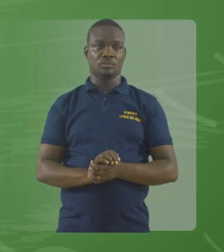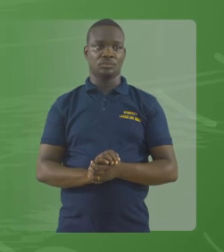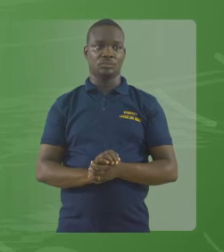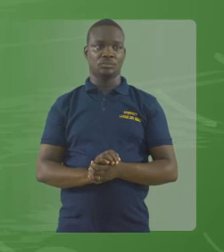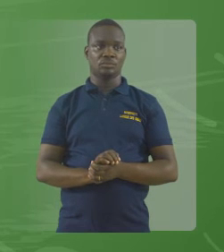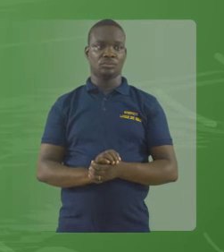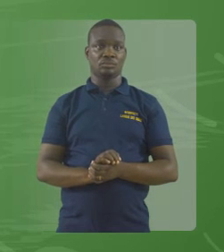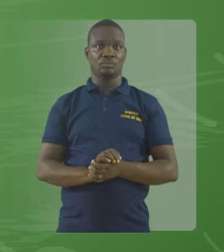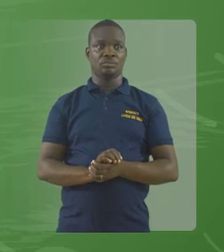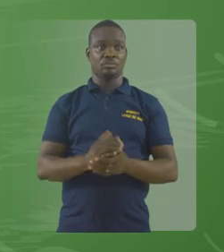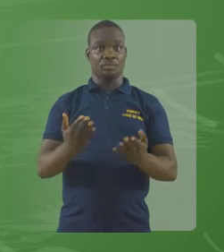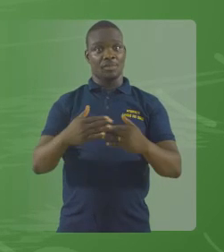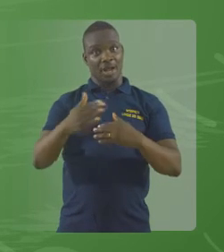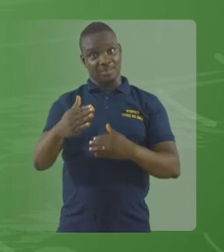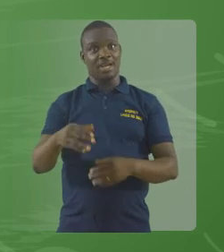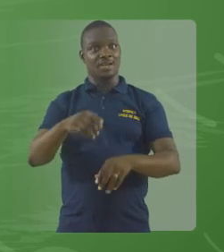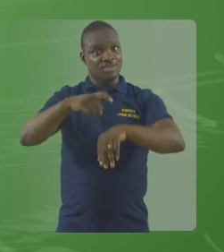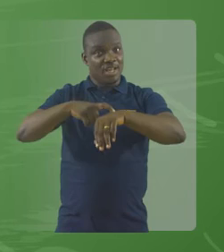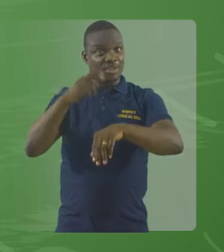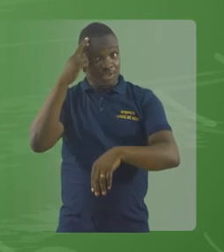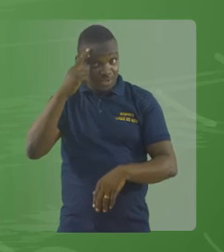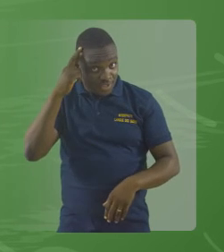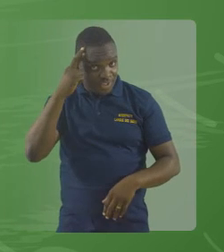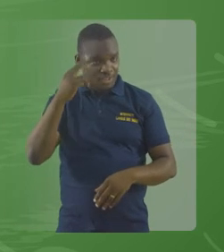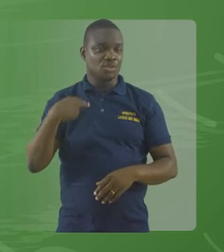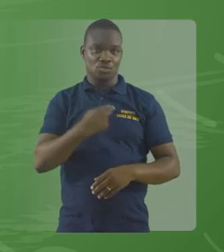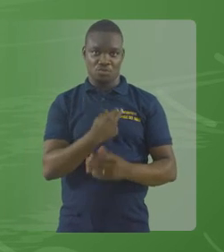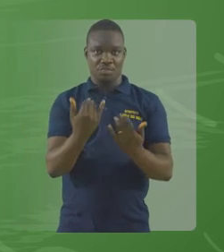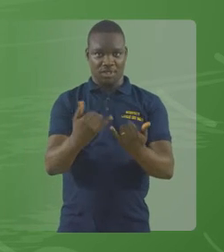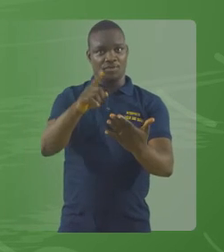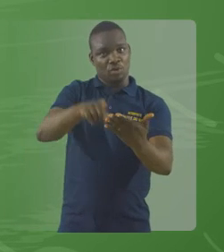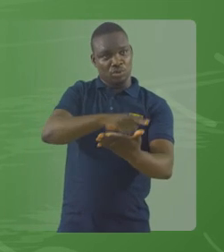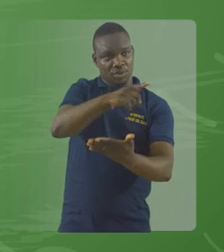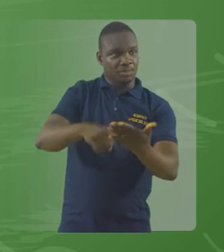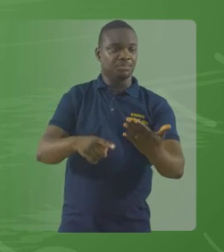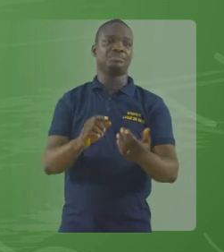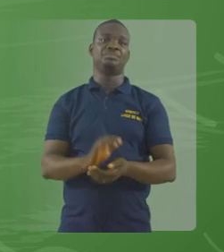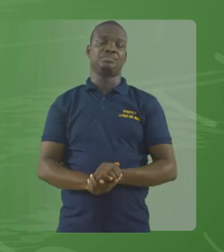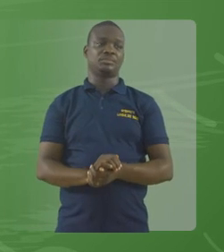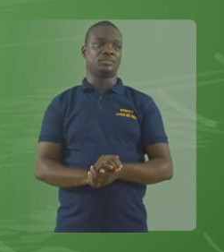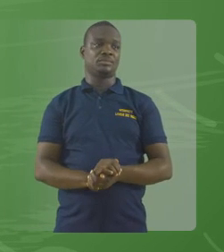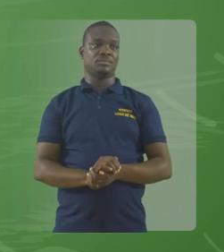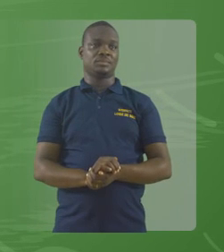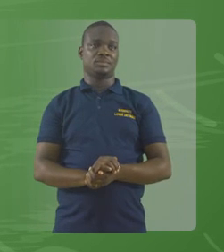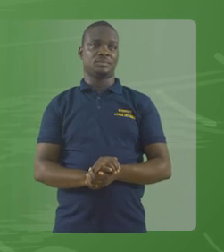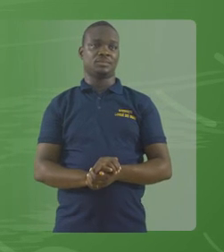Bien, après le temps de recherche, donc nous passons au corrigé. Solution.